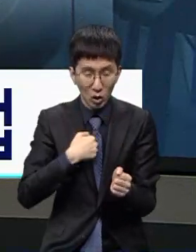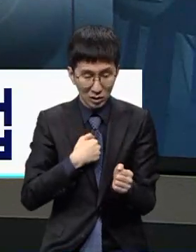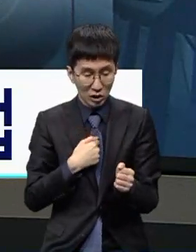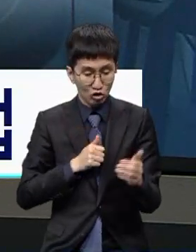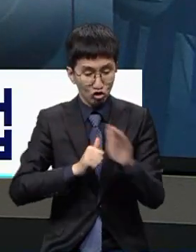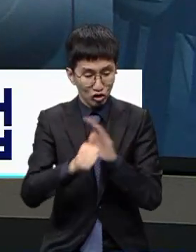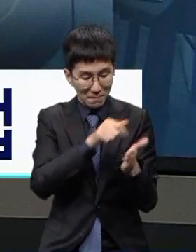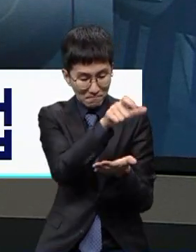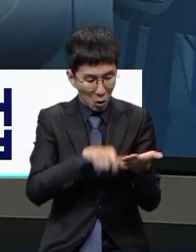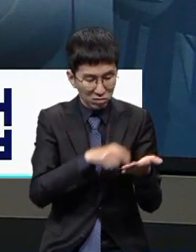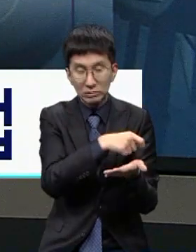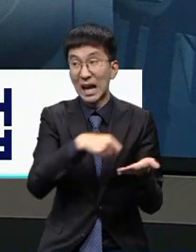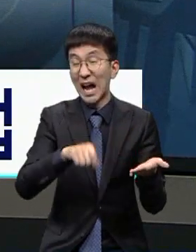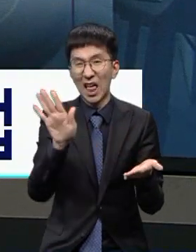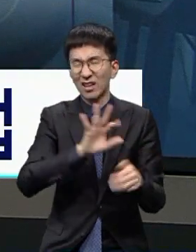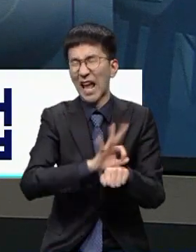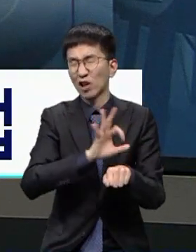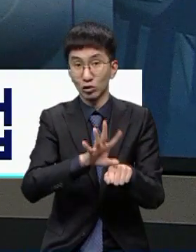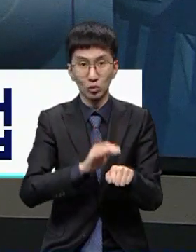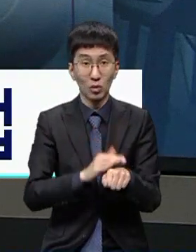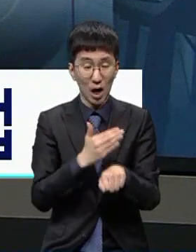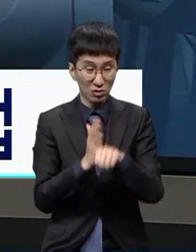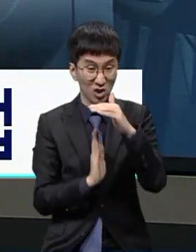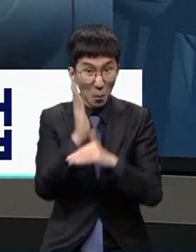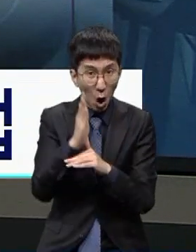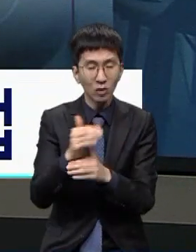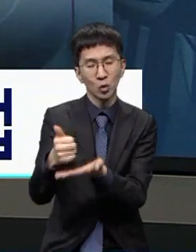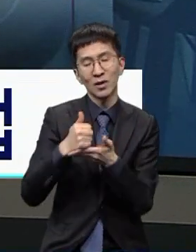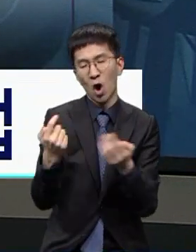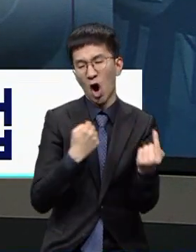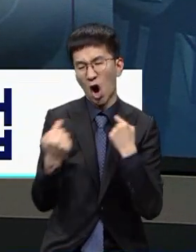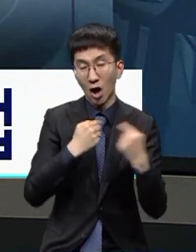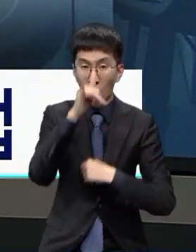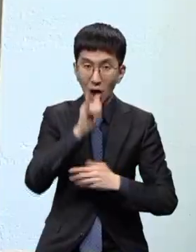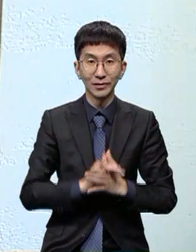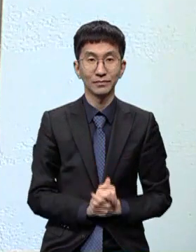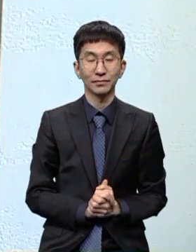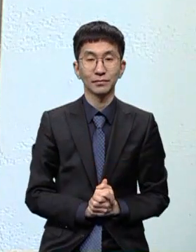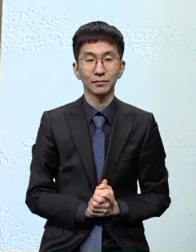손님을 받은 것으로 드러났습니다. 임태우 기자가 보도합니다.